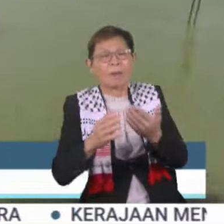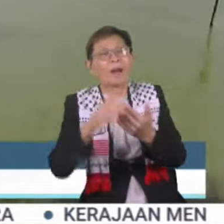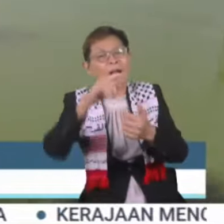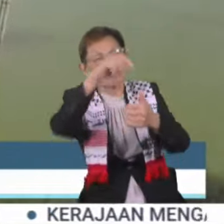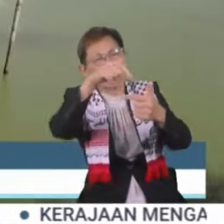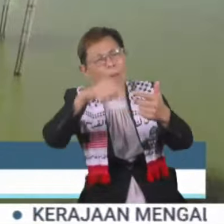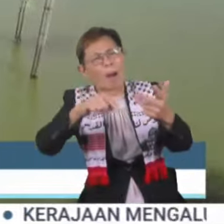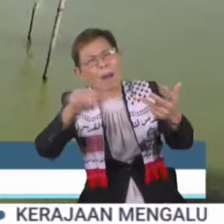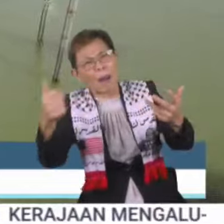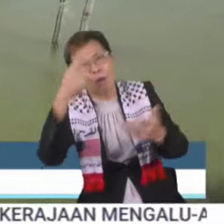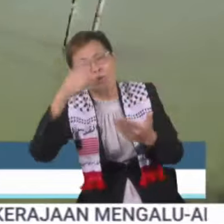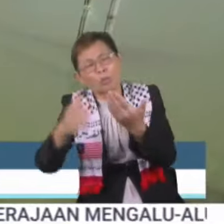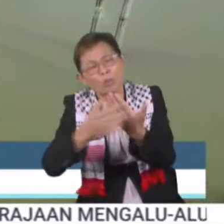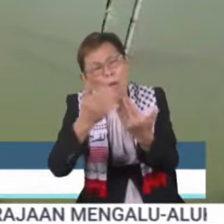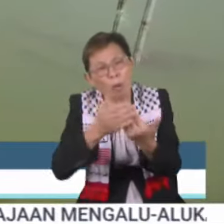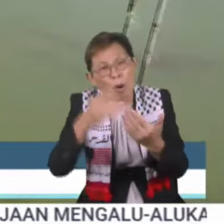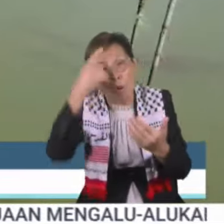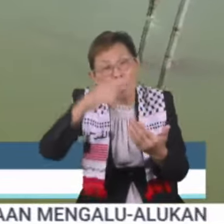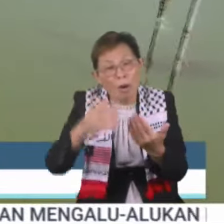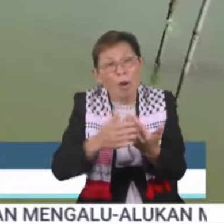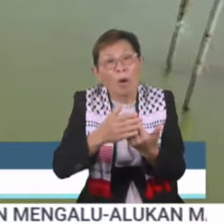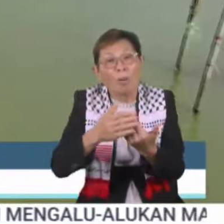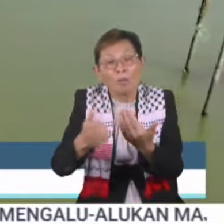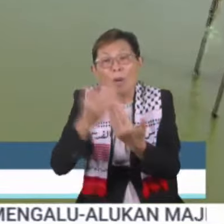untuk kemudahan mereka untuk